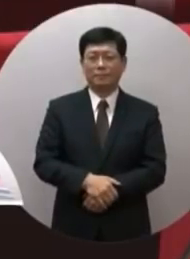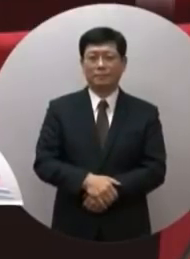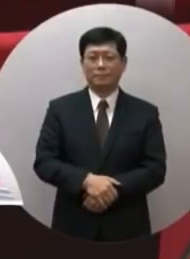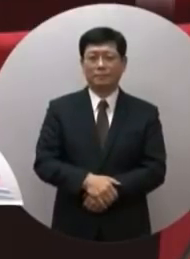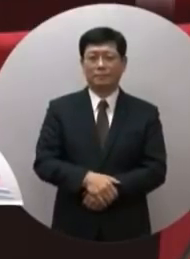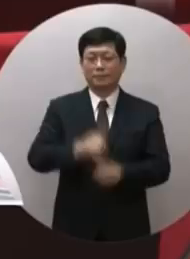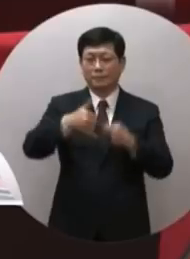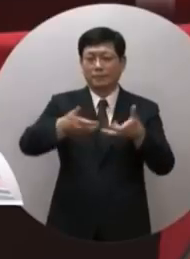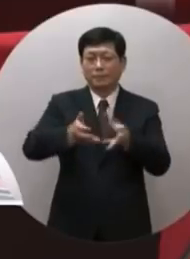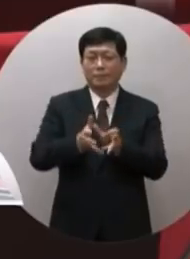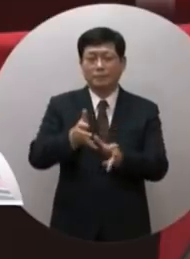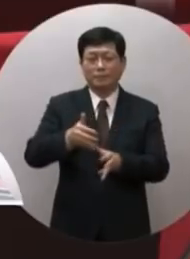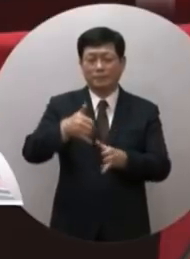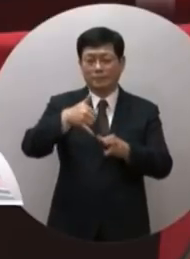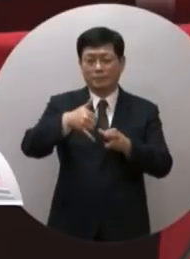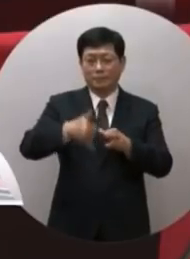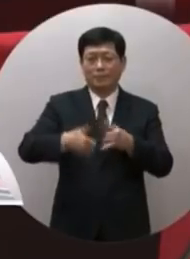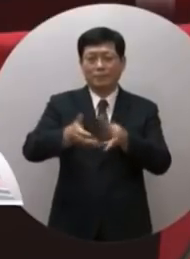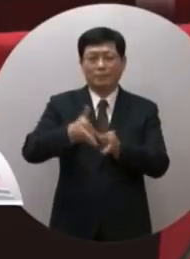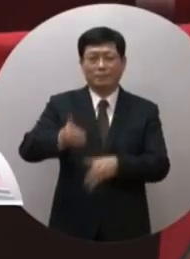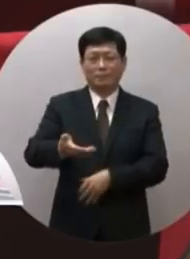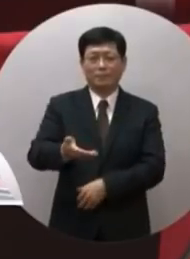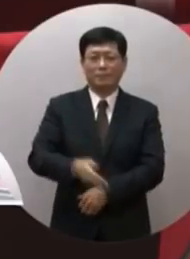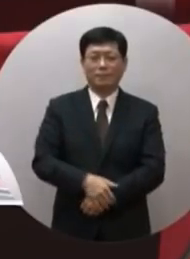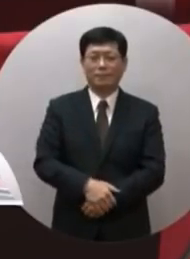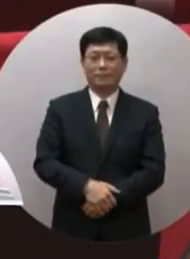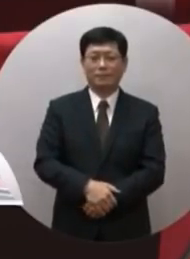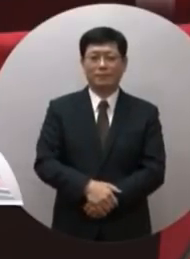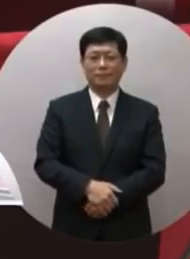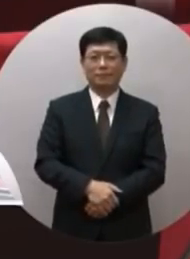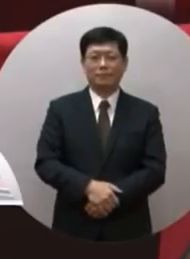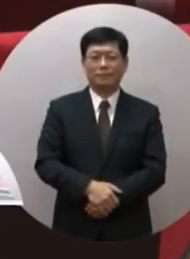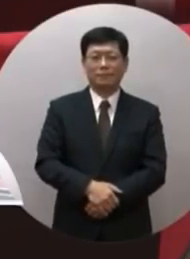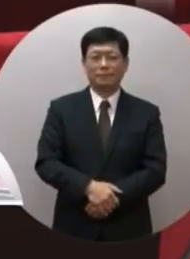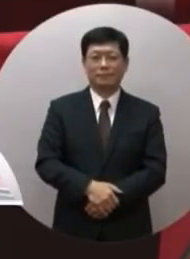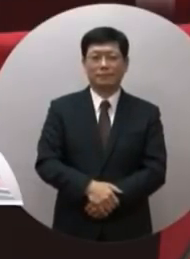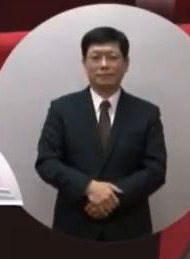哪一位部长？ 部长。 经济部沈部长。